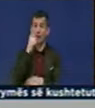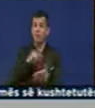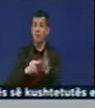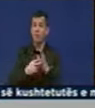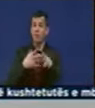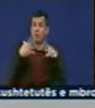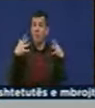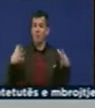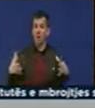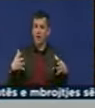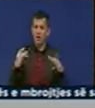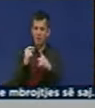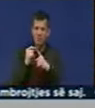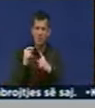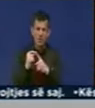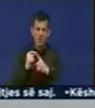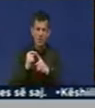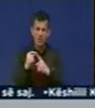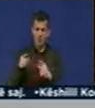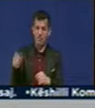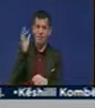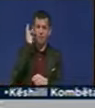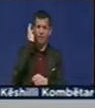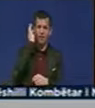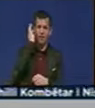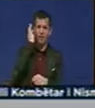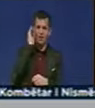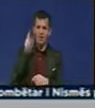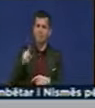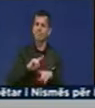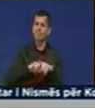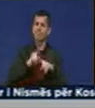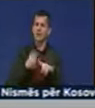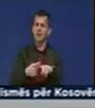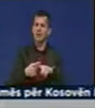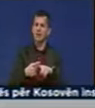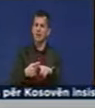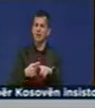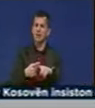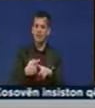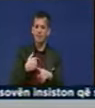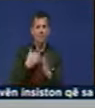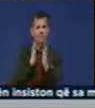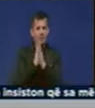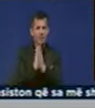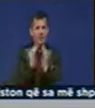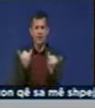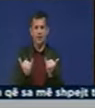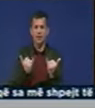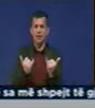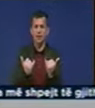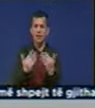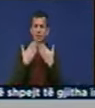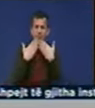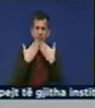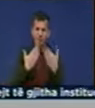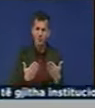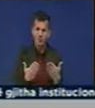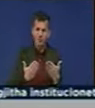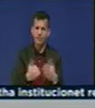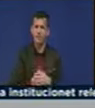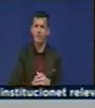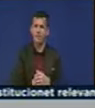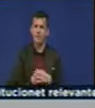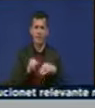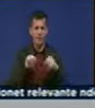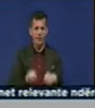femrës preshevare është problemi i maternitetit. Dhe shfrytëzoj rastin nga këtu të falënderoj